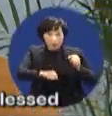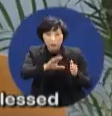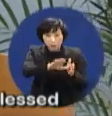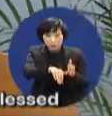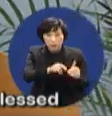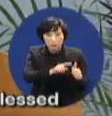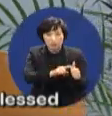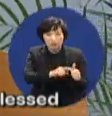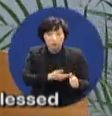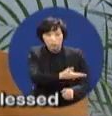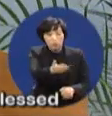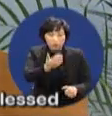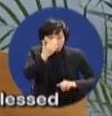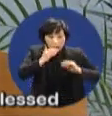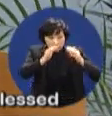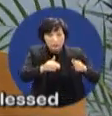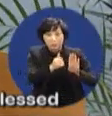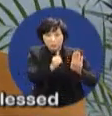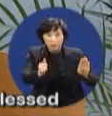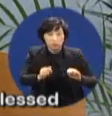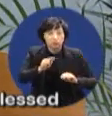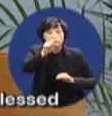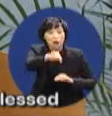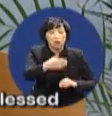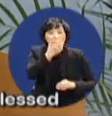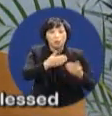행하면 나가도 복을 받고